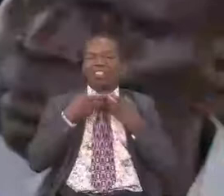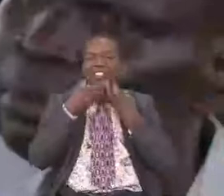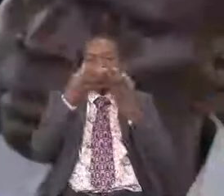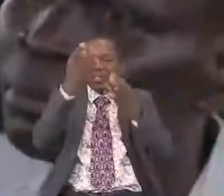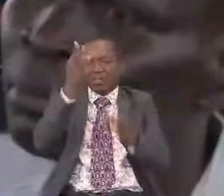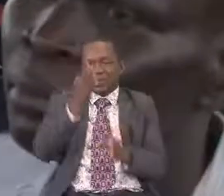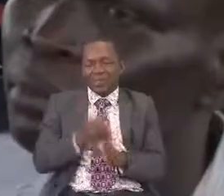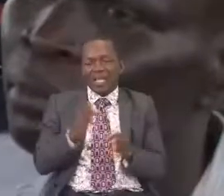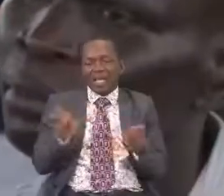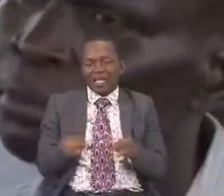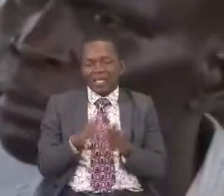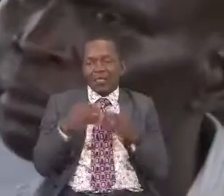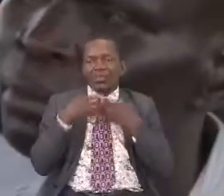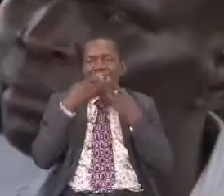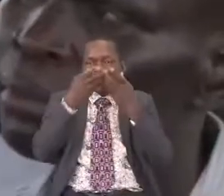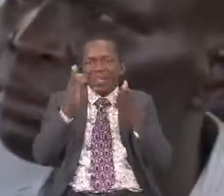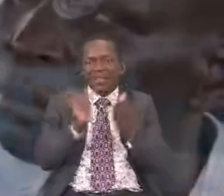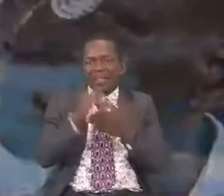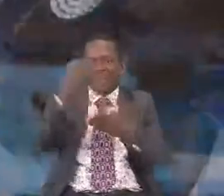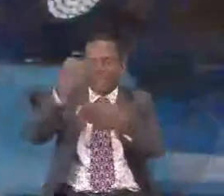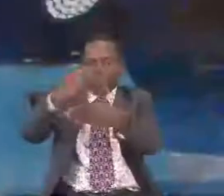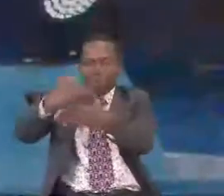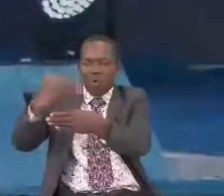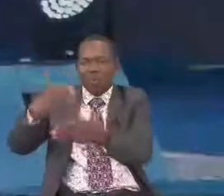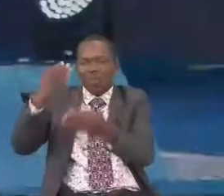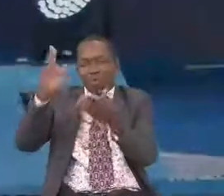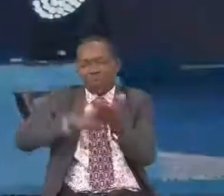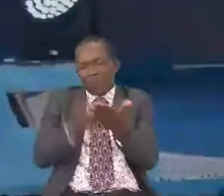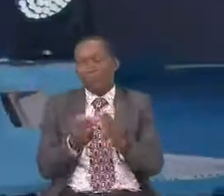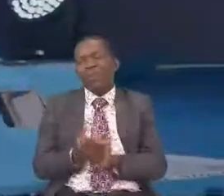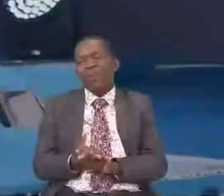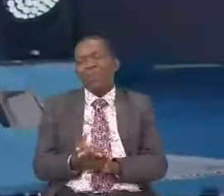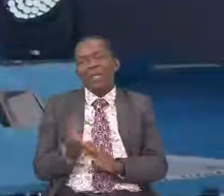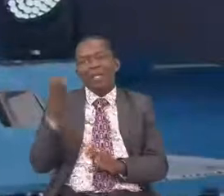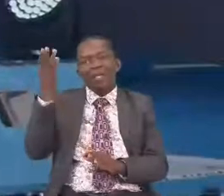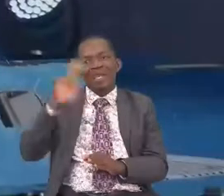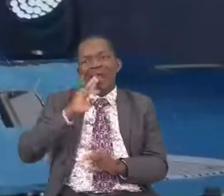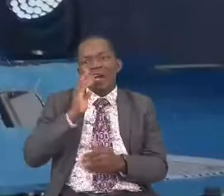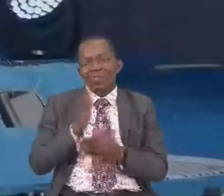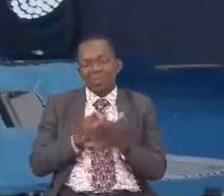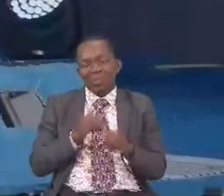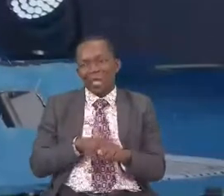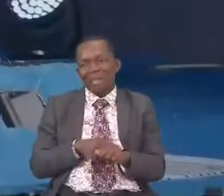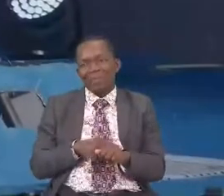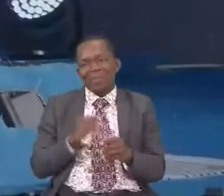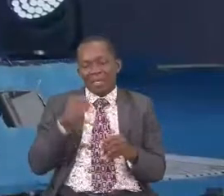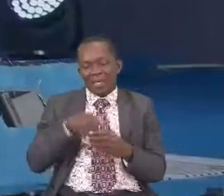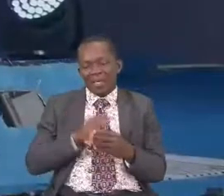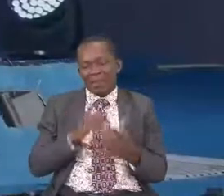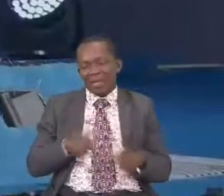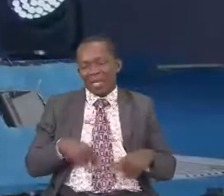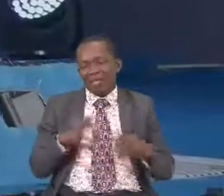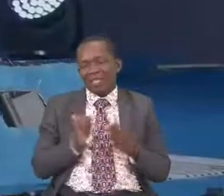murailles vont s'écrouler. Il y a des fois dans nos vies, nous avons la fois. Et la foi est silencieuse, comme la